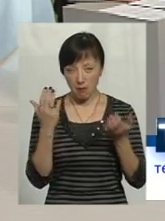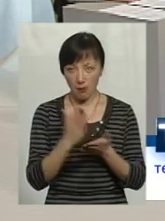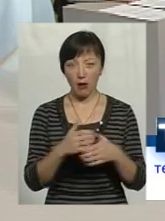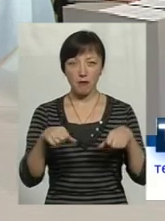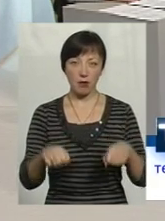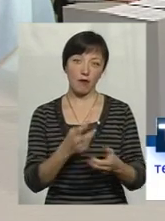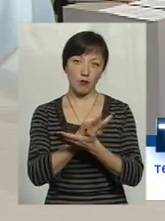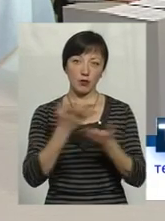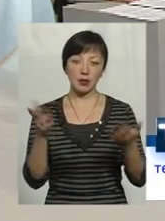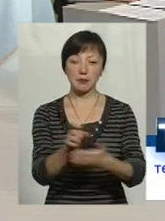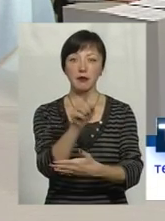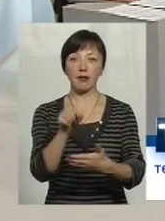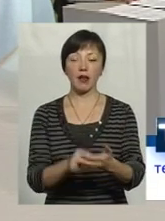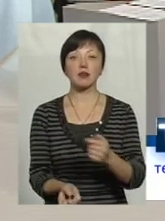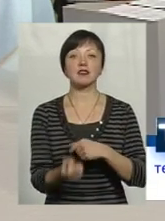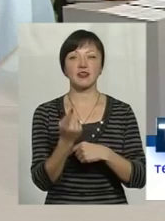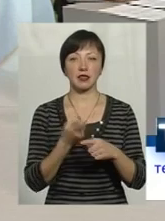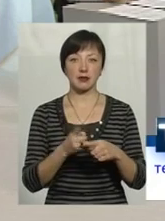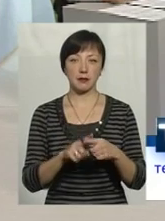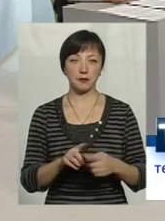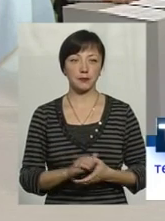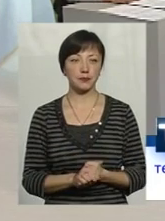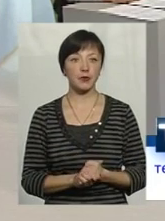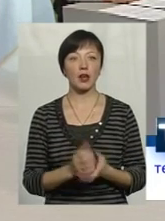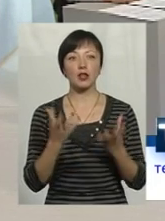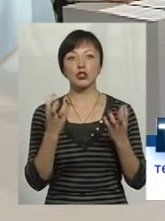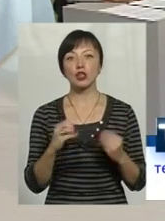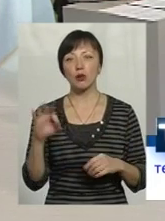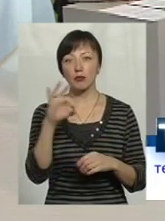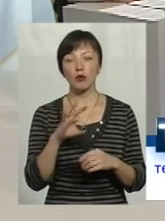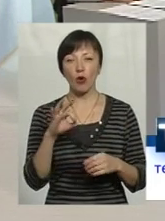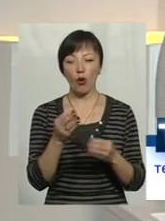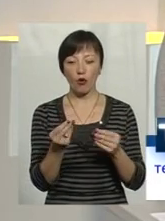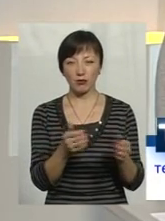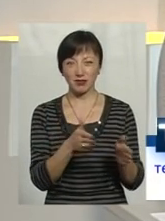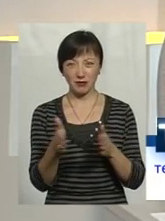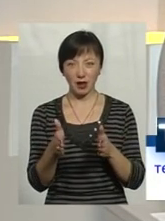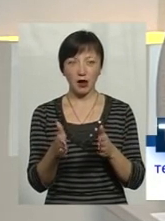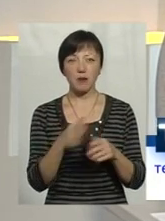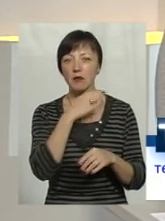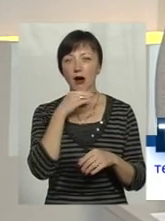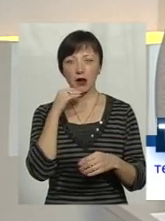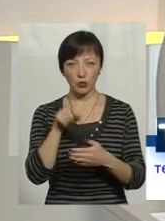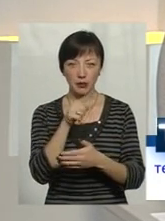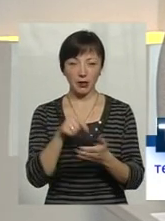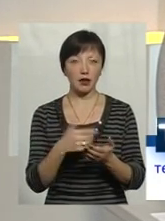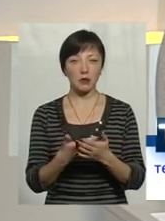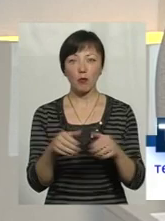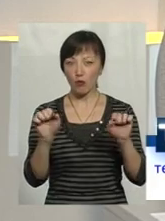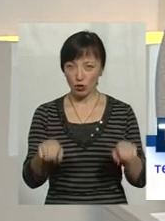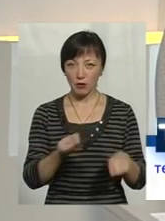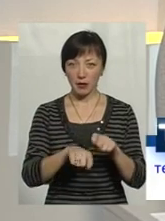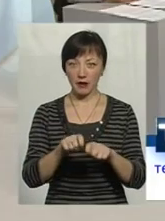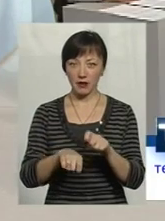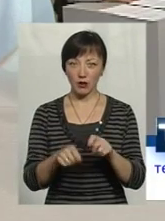ставити публічно запитання, де вона взялася. Скажіть ще, з приводу готівкових коштів взагалі виникає багато питань. От, наприклад, можна